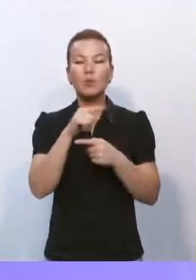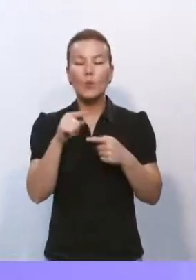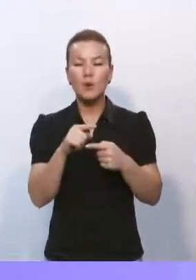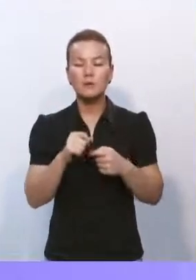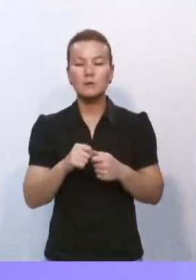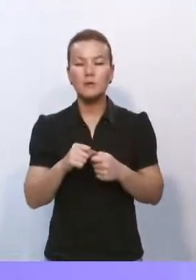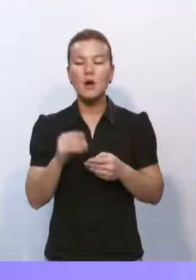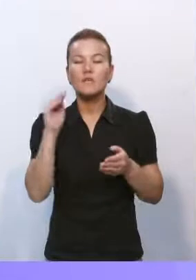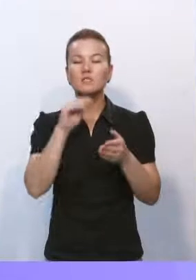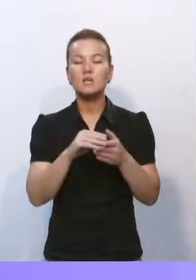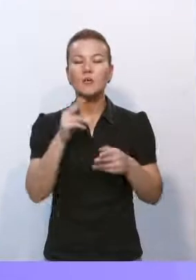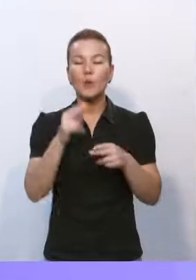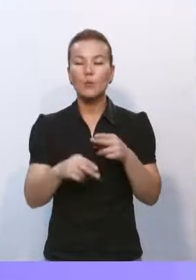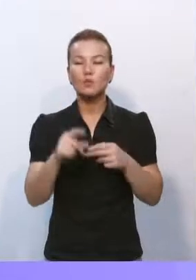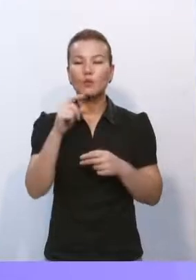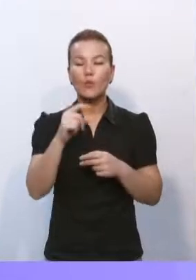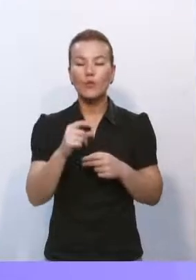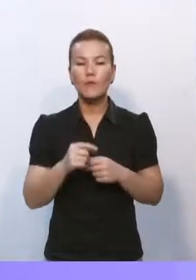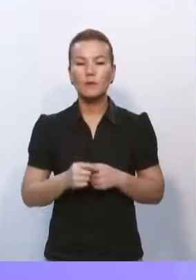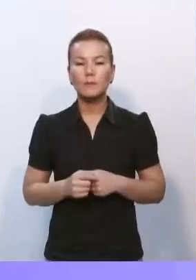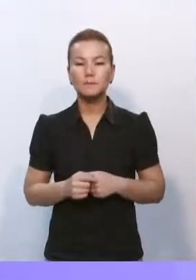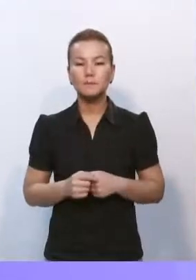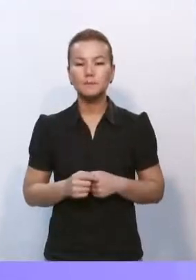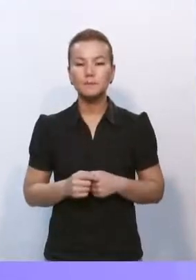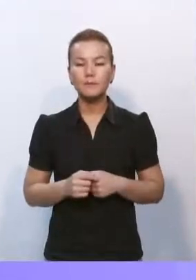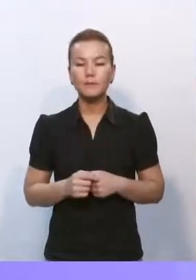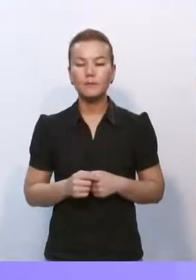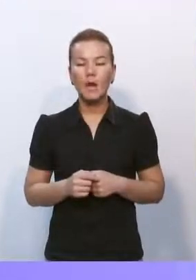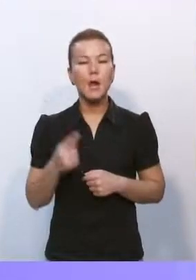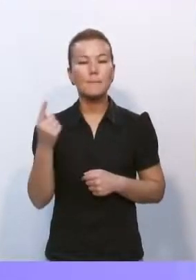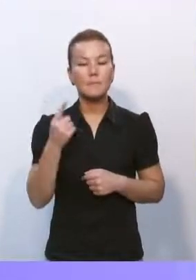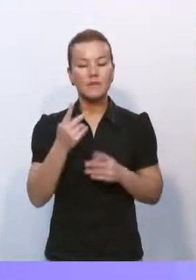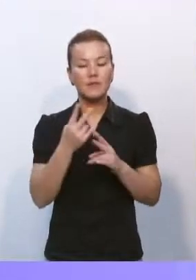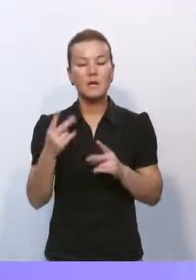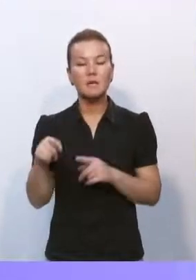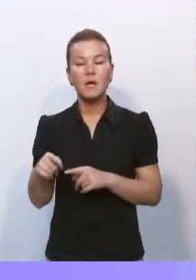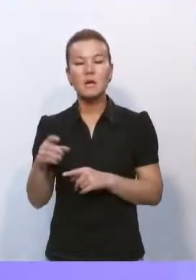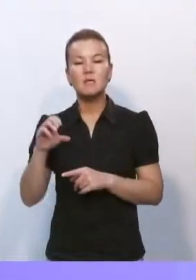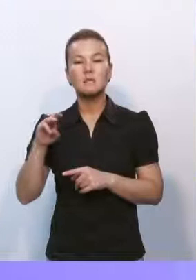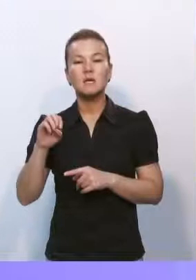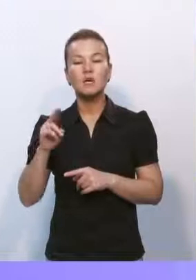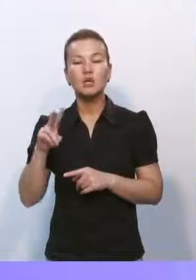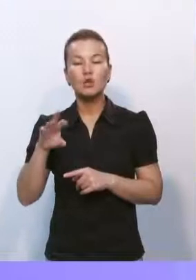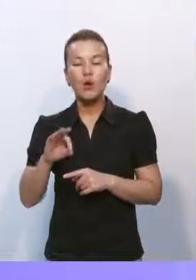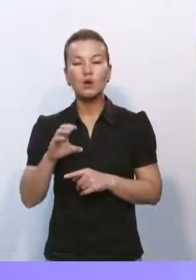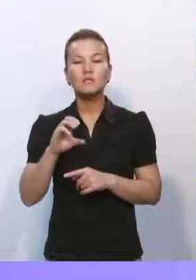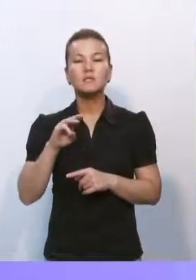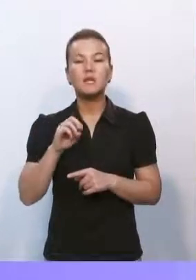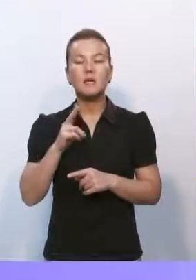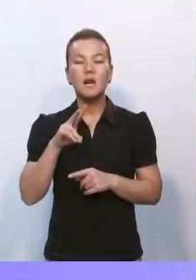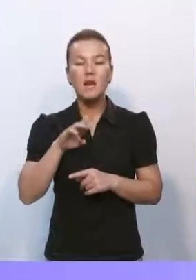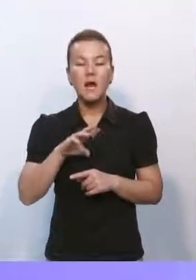корень. Вставьте пропущенные буквы. Первый ряд. Стекло,